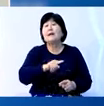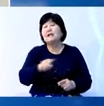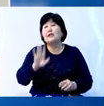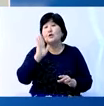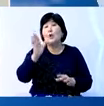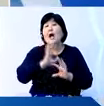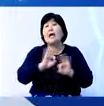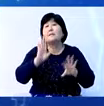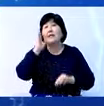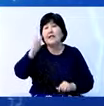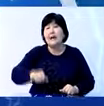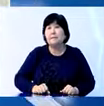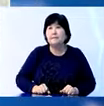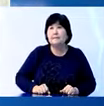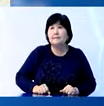соң айтып беремін.